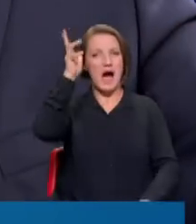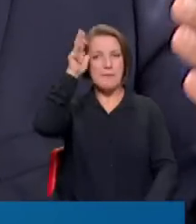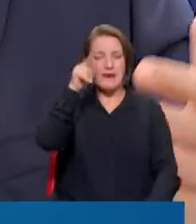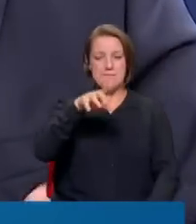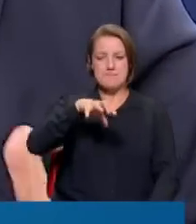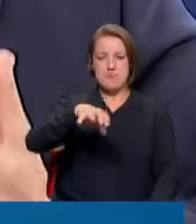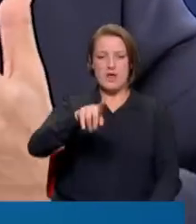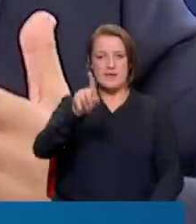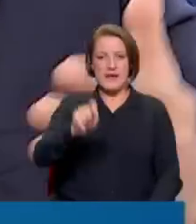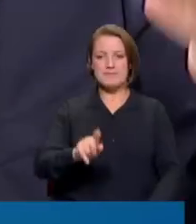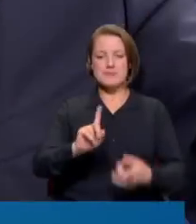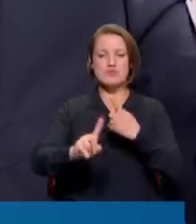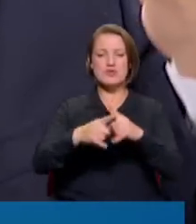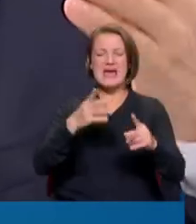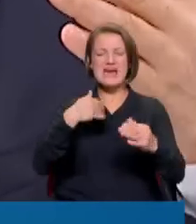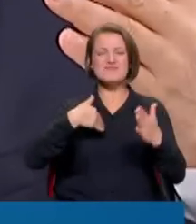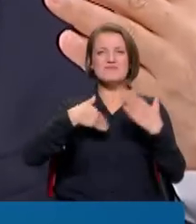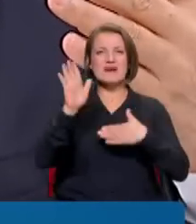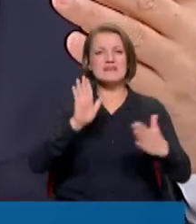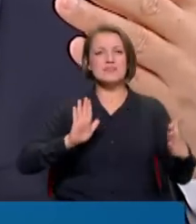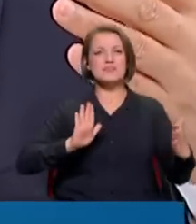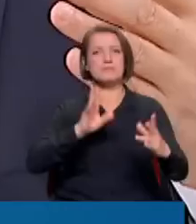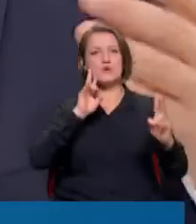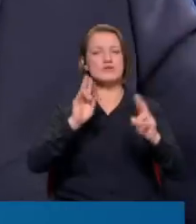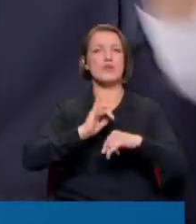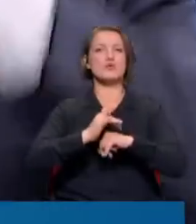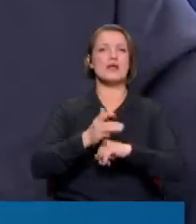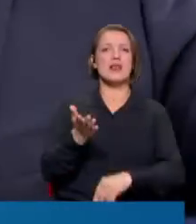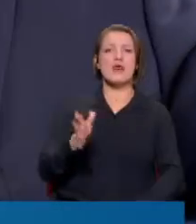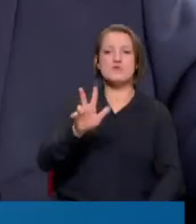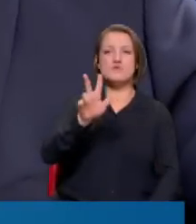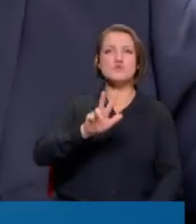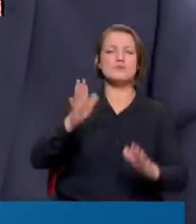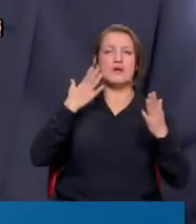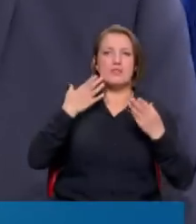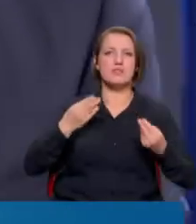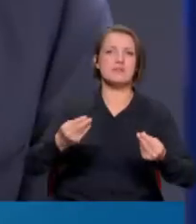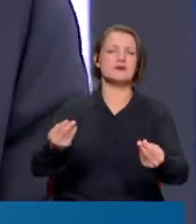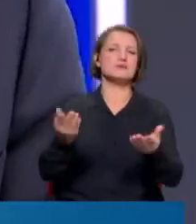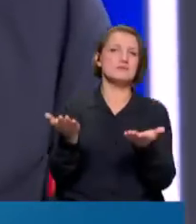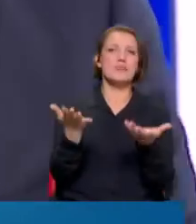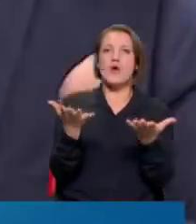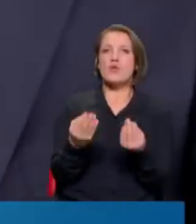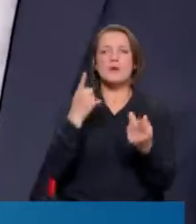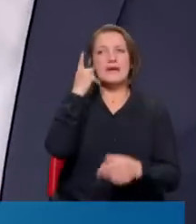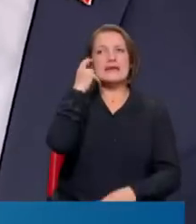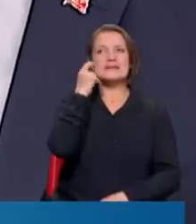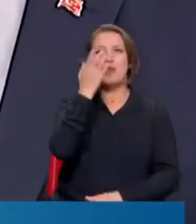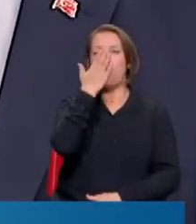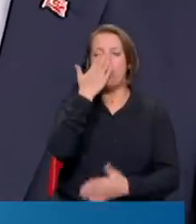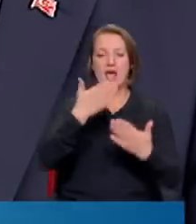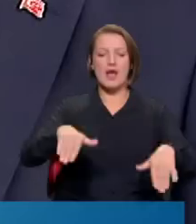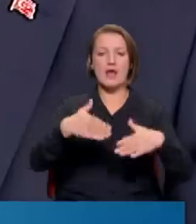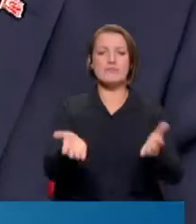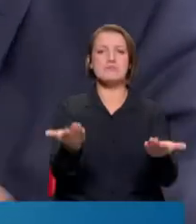bölgedeki politikalarına en fazla tepki gösteren ülkelerd bunların üçü yerle bir edildi yerle bir edilince Ne oldu İsrail'in önündeki bütün